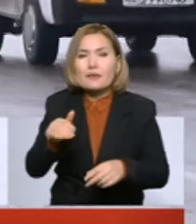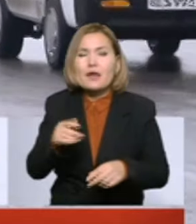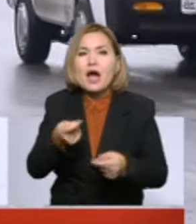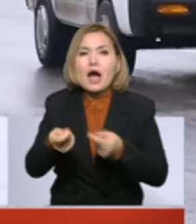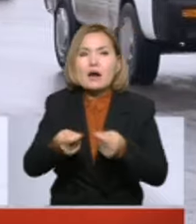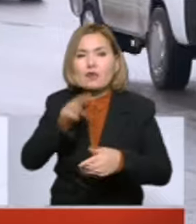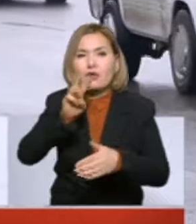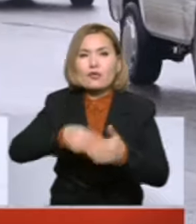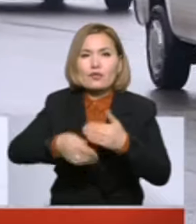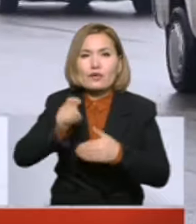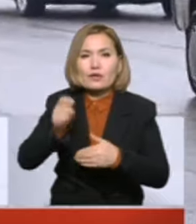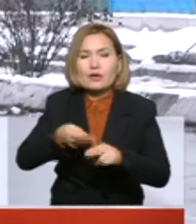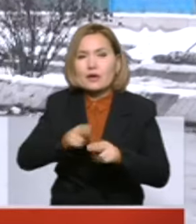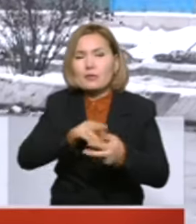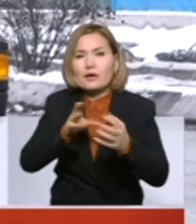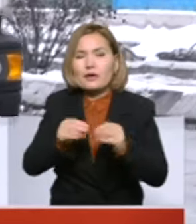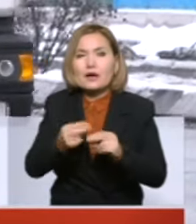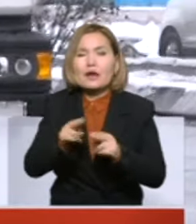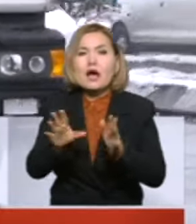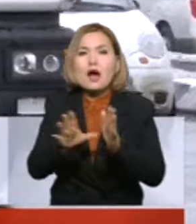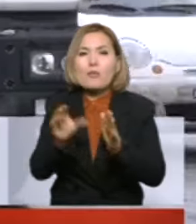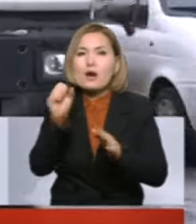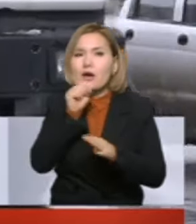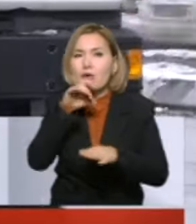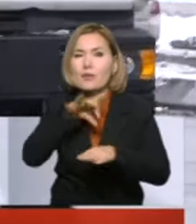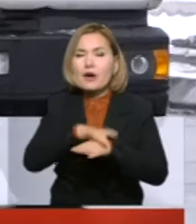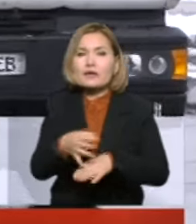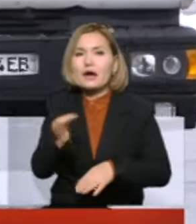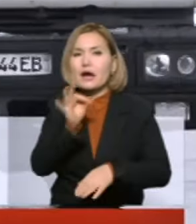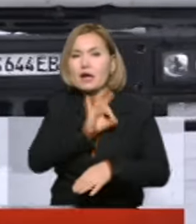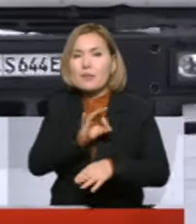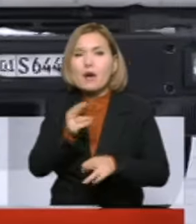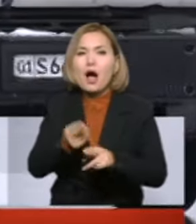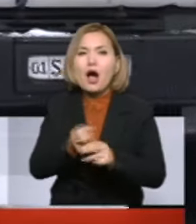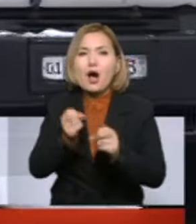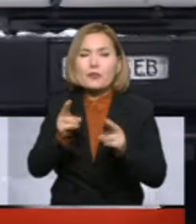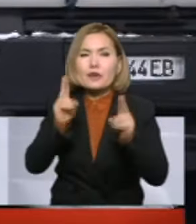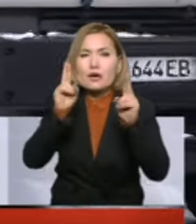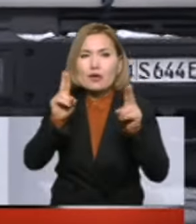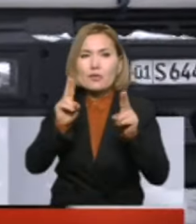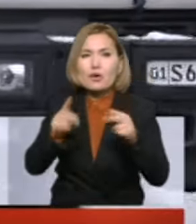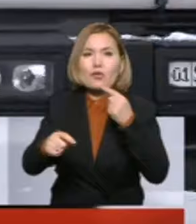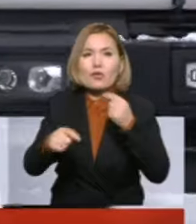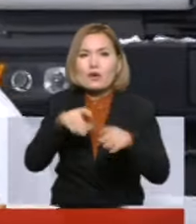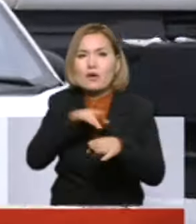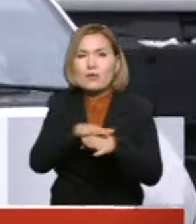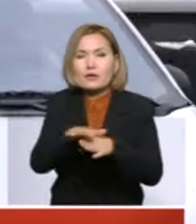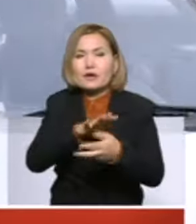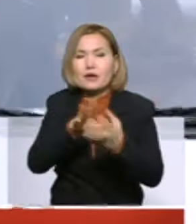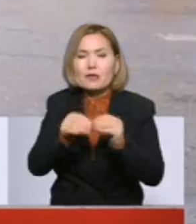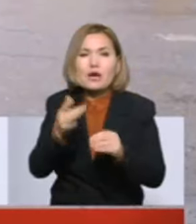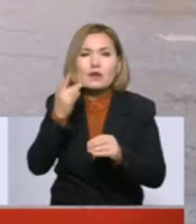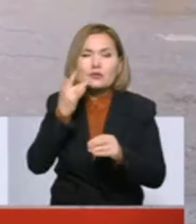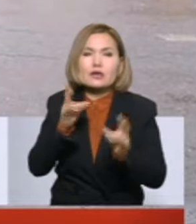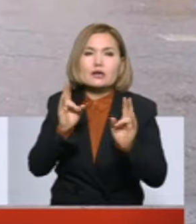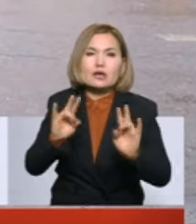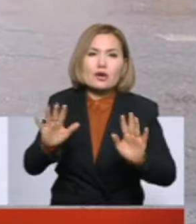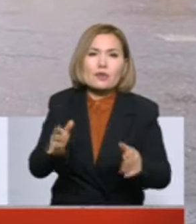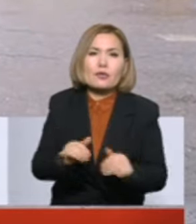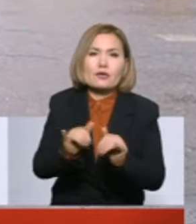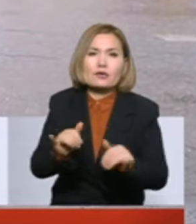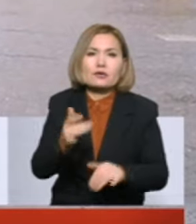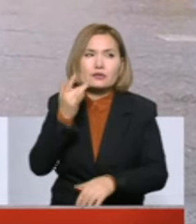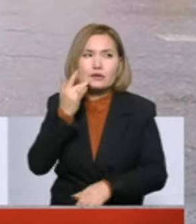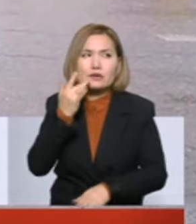әкімшілік іс қозғалған. Энергоресурстарды ұрлап пайдалану кезінде қауіпсіздік талаптары дұрыс сақталмай, апатты жағдайлар да жиі